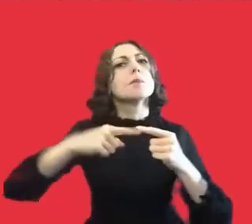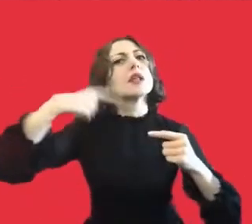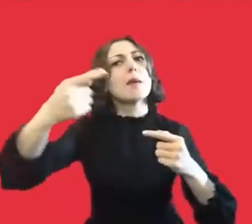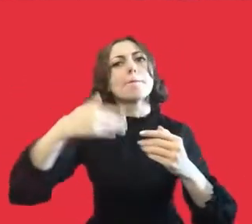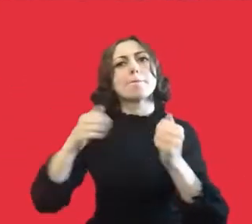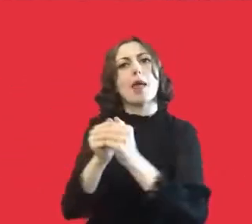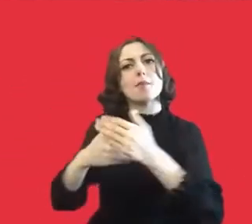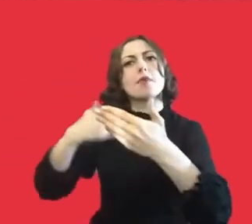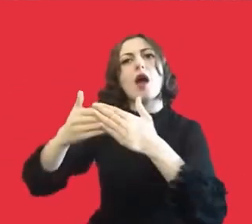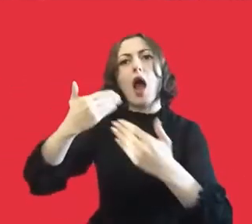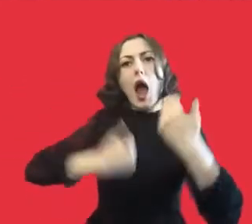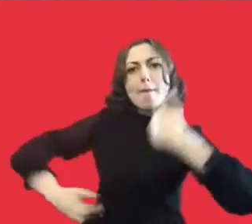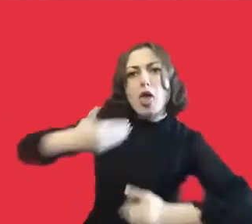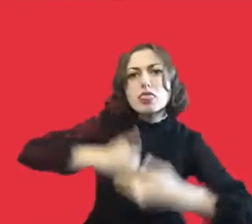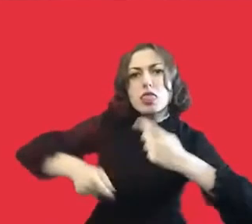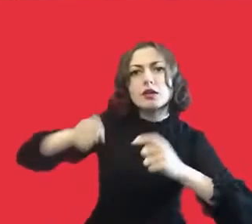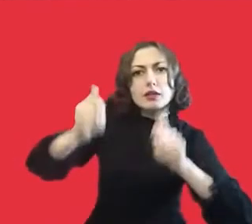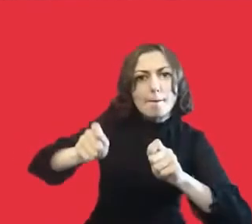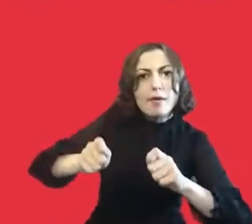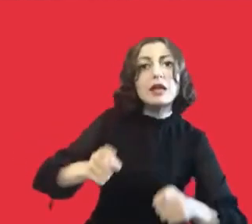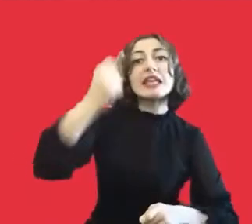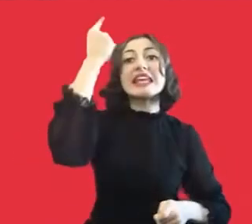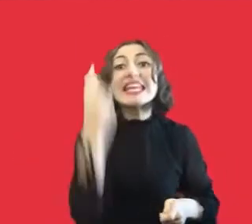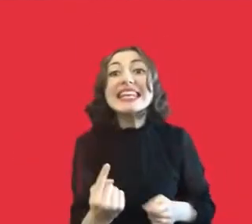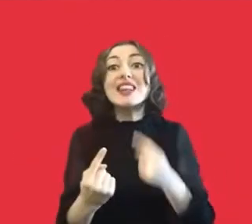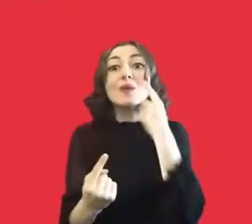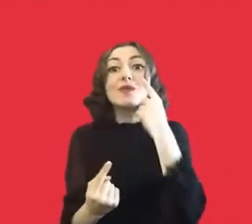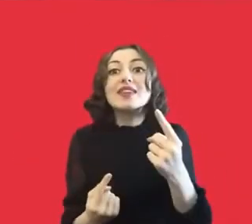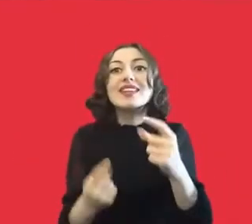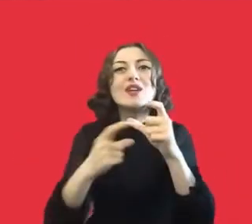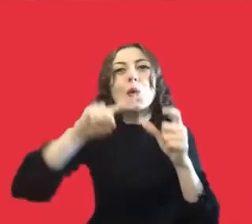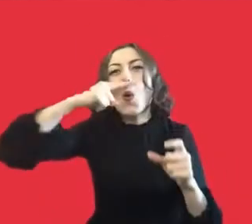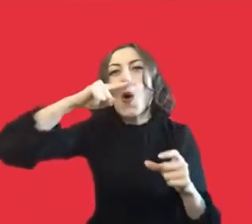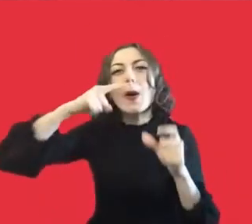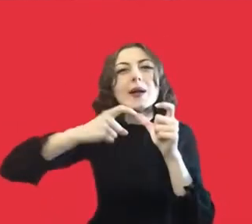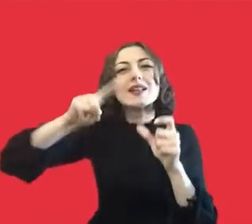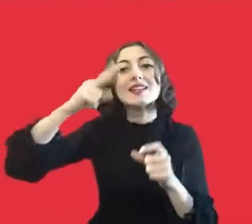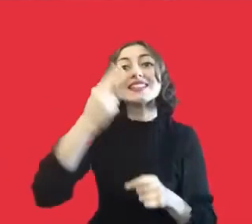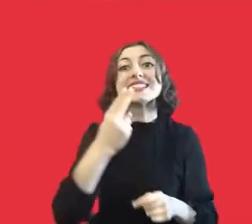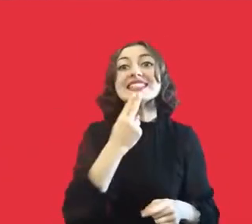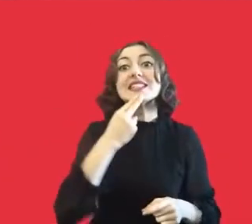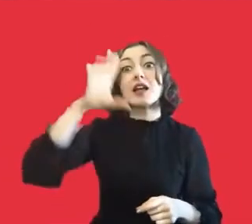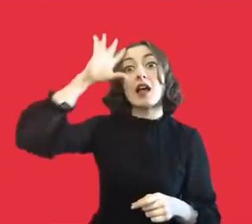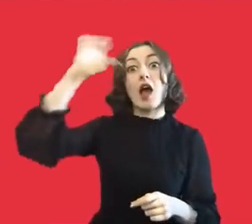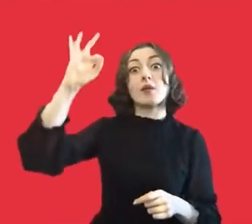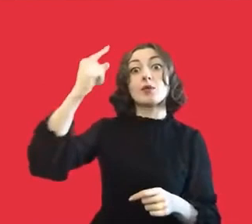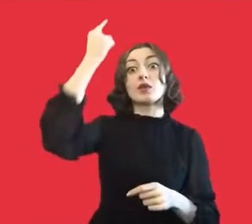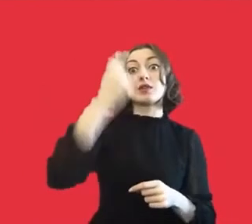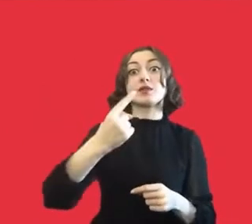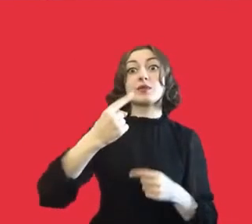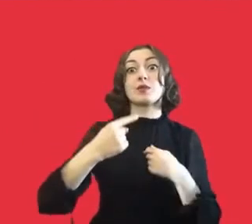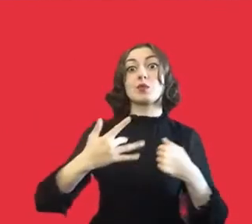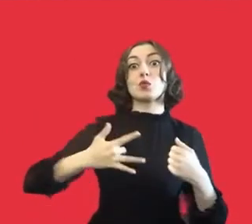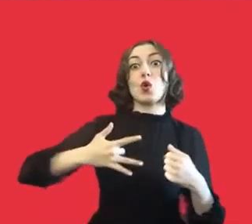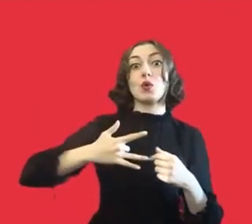ameliyatlar yaparak ilk Somali'nin ilk mesela kadın cerrah uzmanını bizim o gönüllü